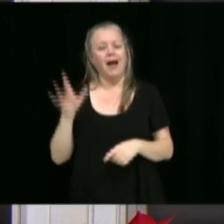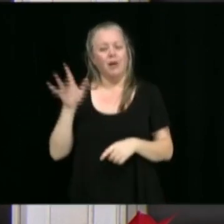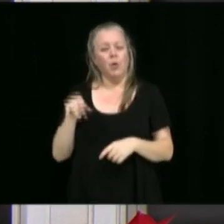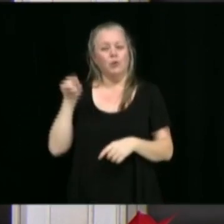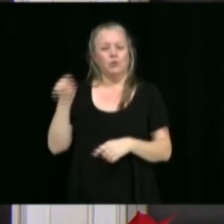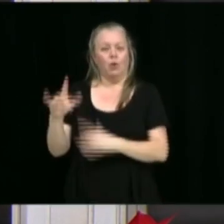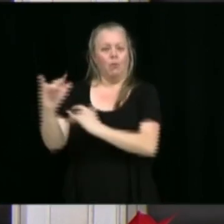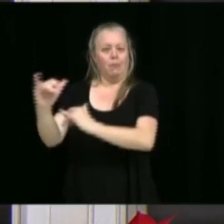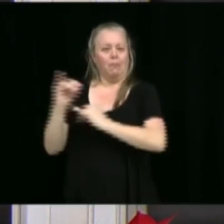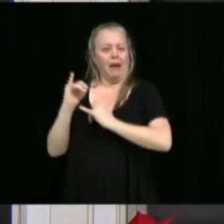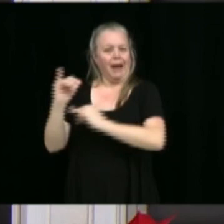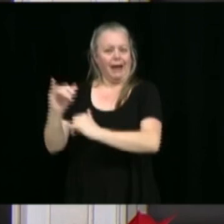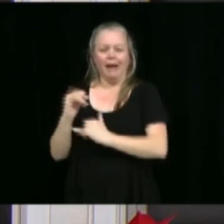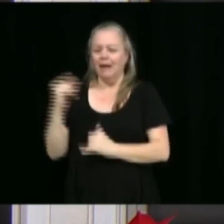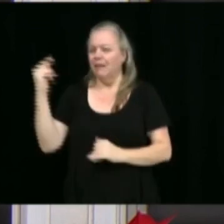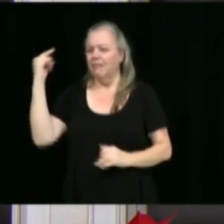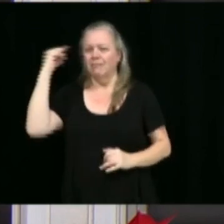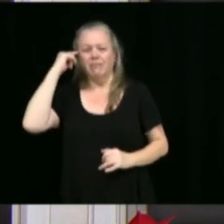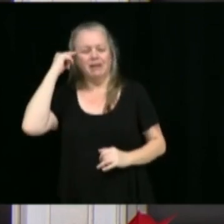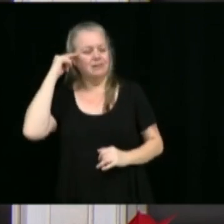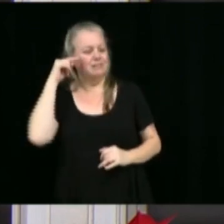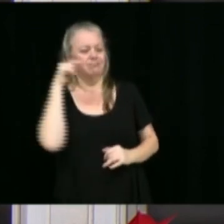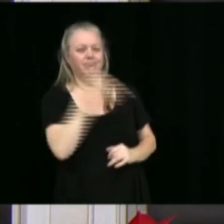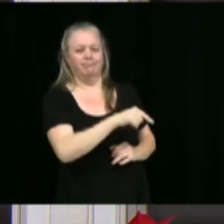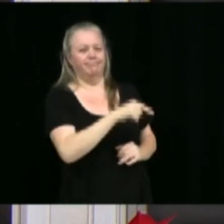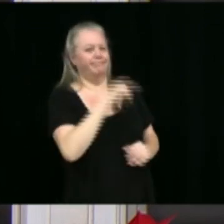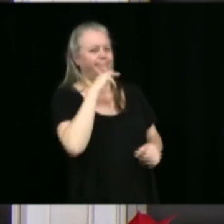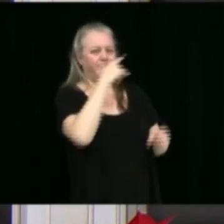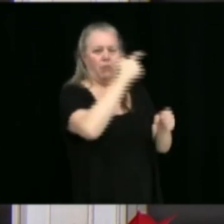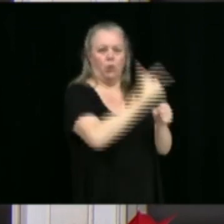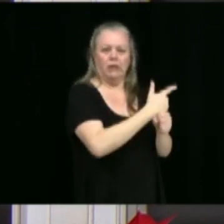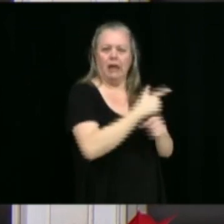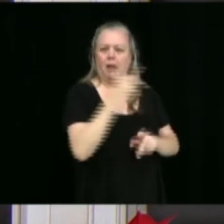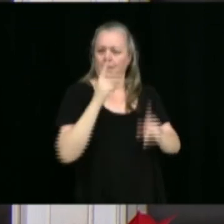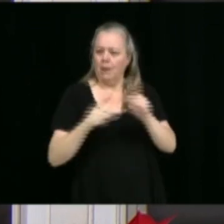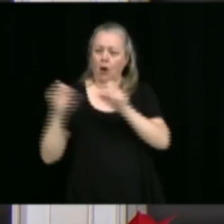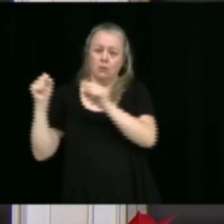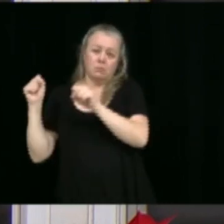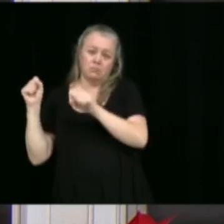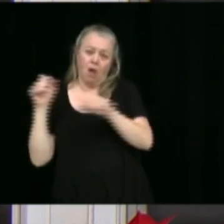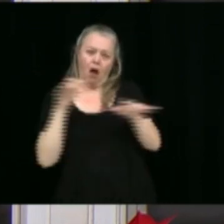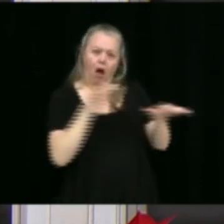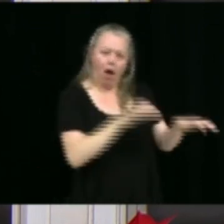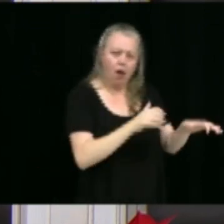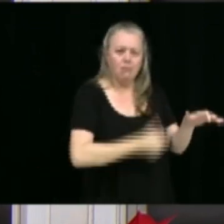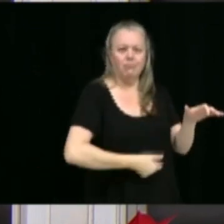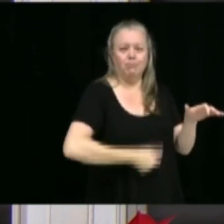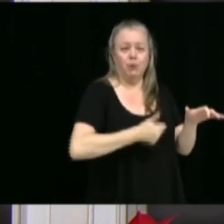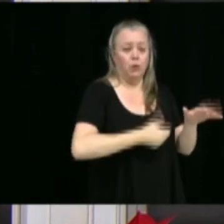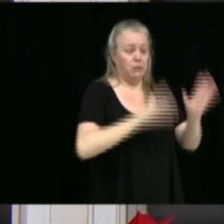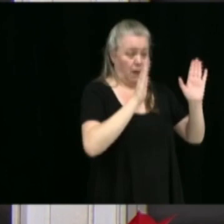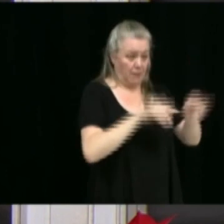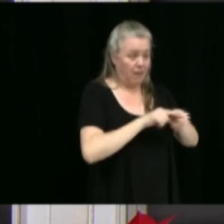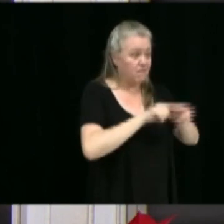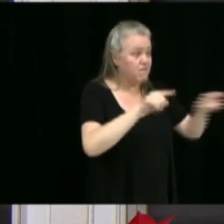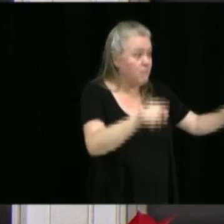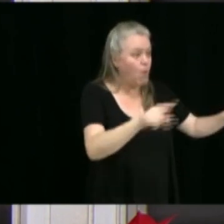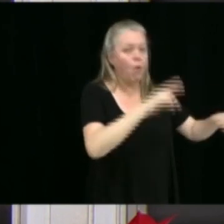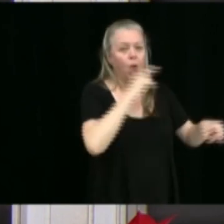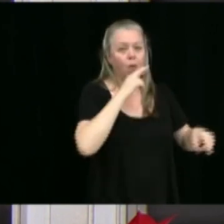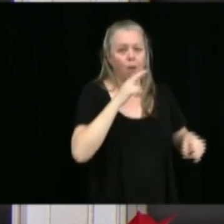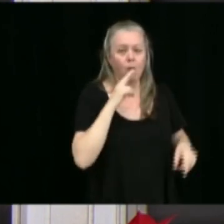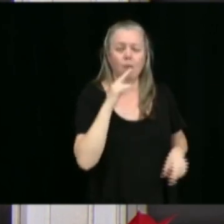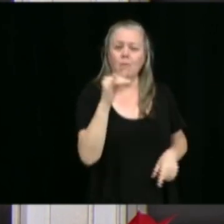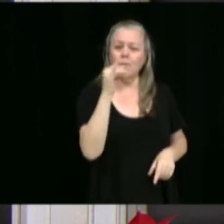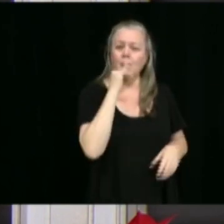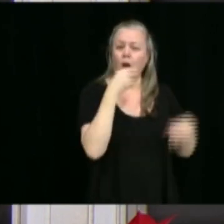que l'arrivée d'un hôtel va amener un nouvel achalandage, donc plus de gens qui vont consommer dans nos restaurants, dans nos bars, dans nos commerces. Puis